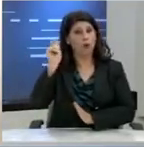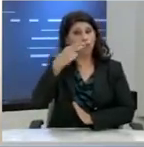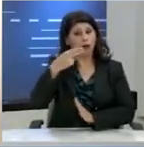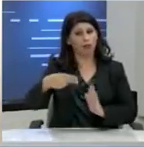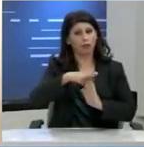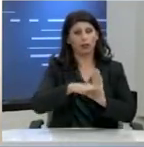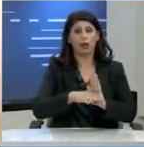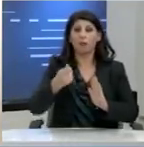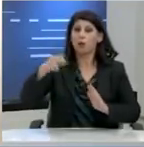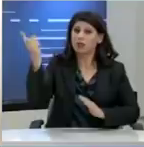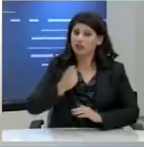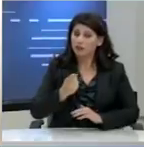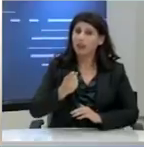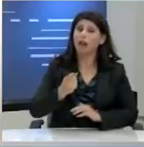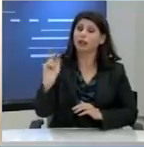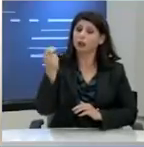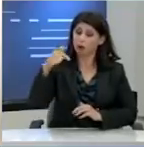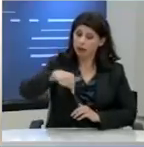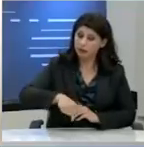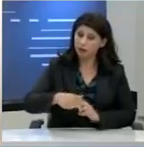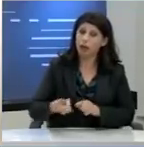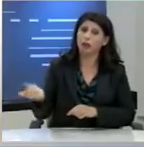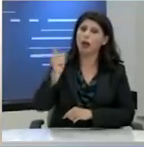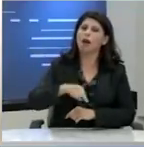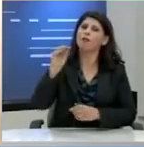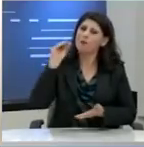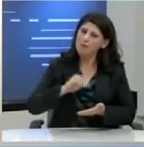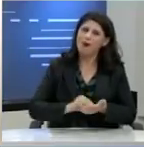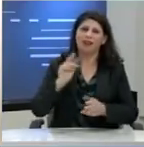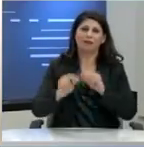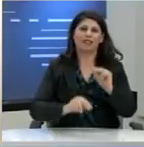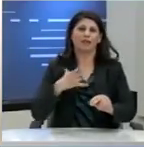αύριο, θα δώσουν ξανά ψήφο εμπιστοσύνη σε αυτή την